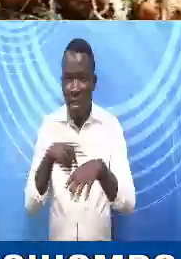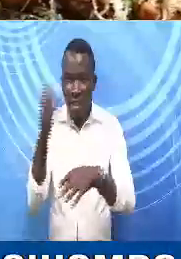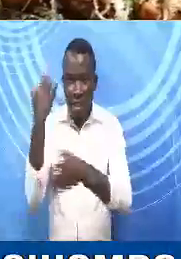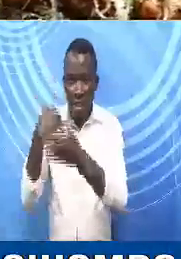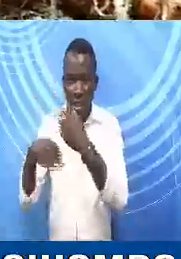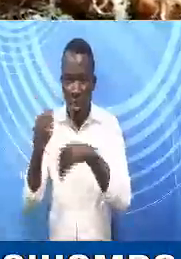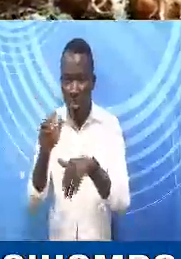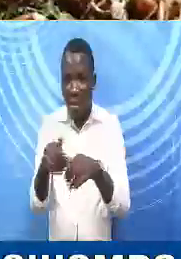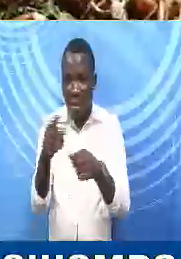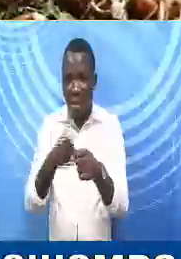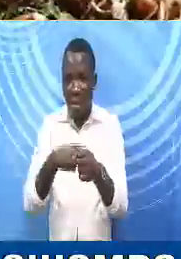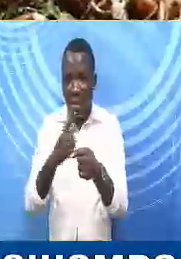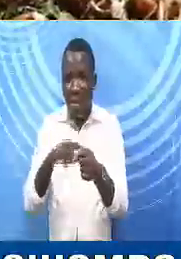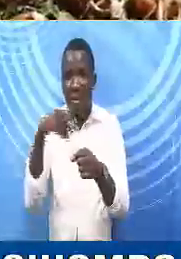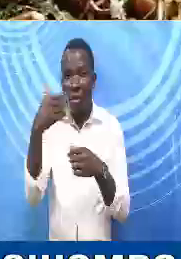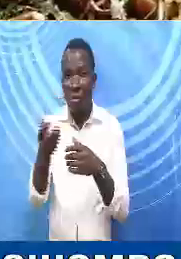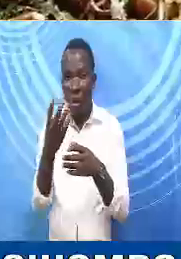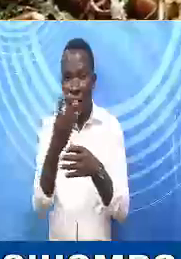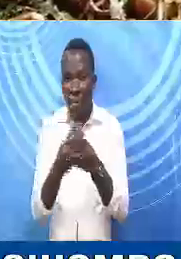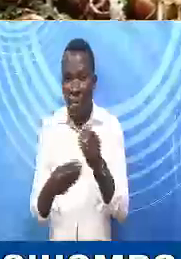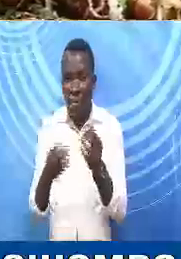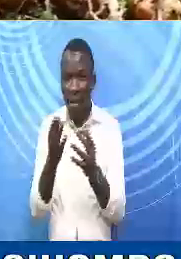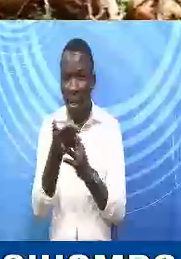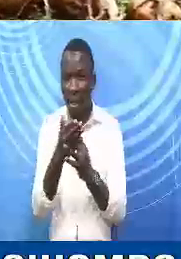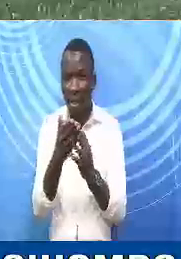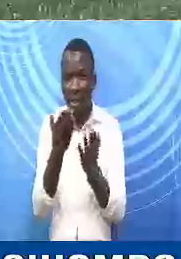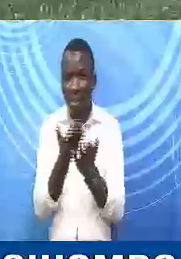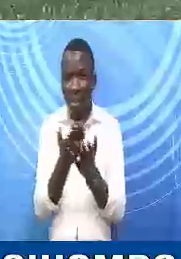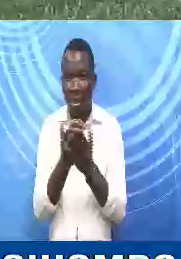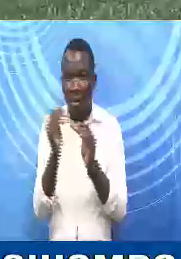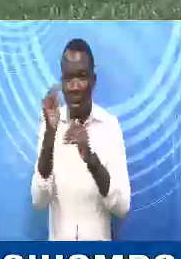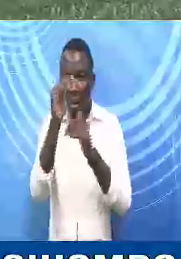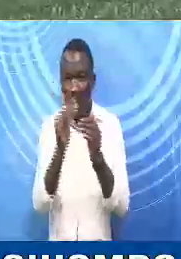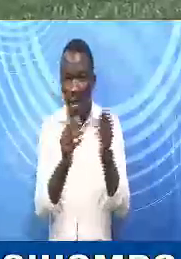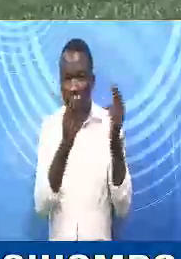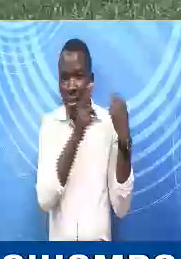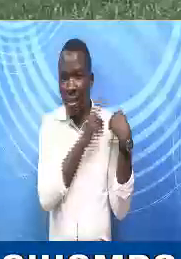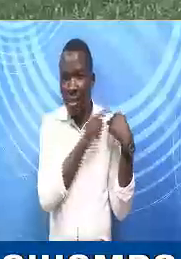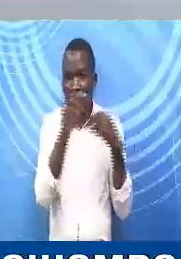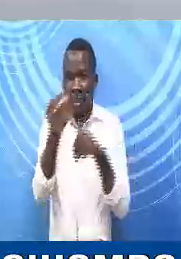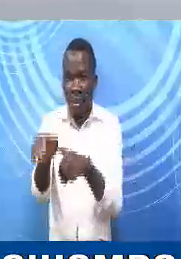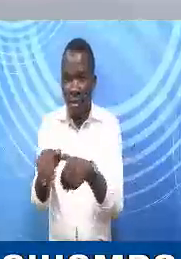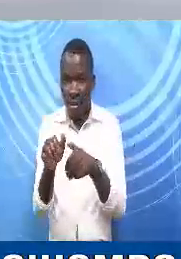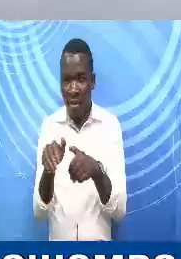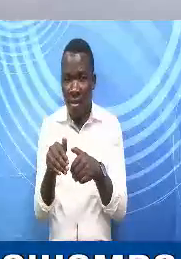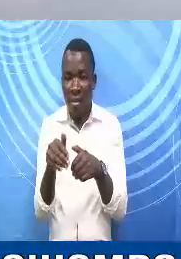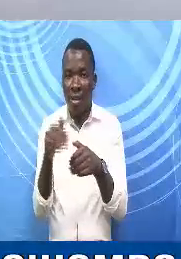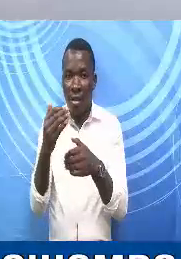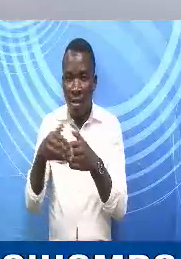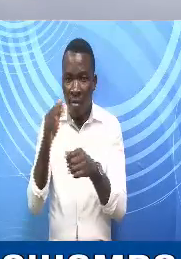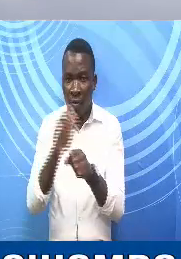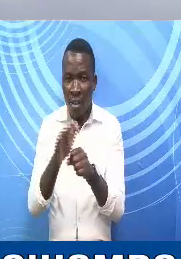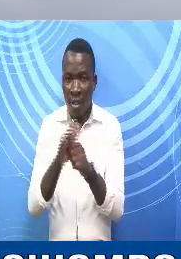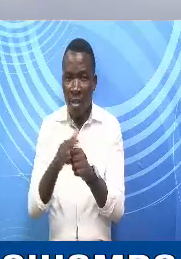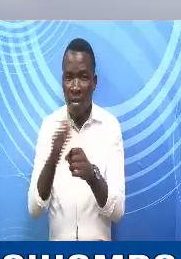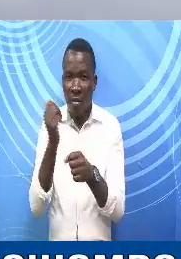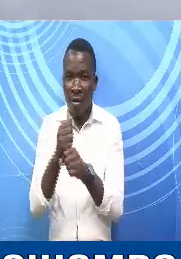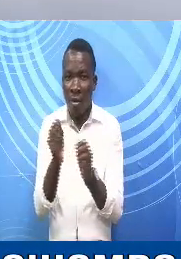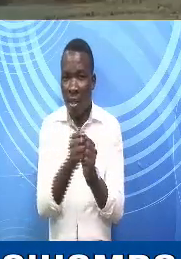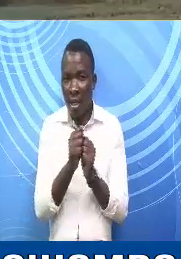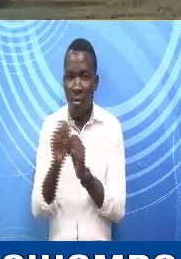nabyo bikaza kubahombera. Hagati aho bakaba basaba inzego zishinzwe ubuhinzi ko zageze begera kenshi kugira ngo bategurire hamwe iteganyabikorwa ry'ubuhinzi hashingiwe ku